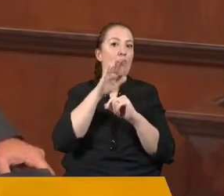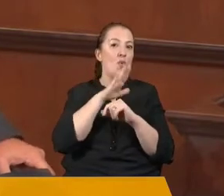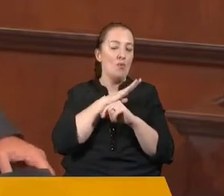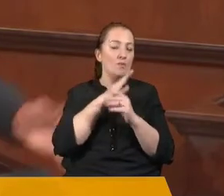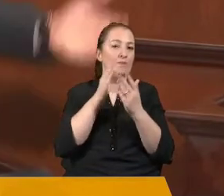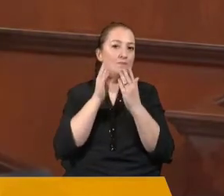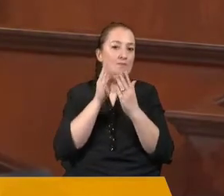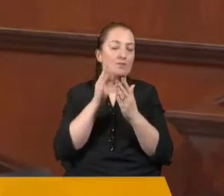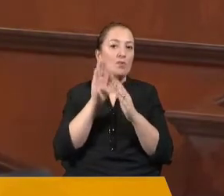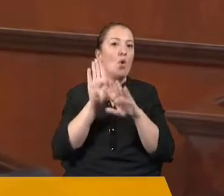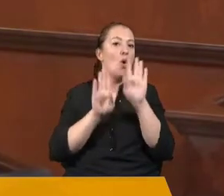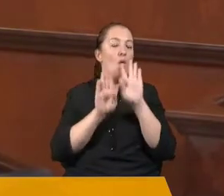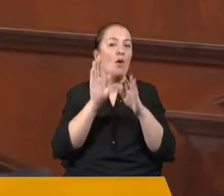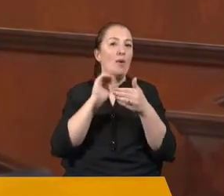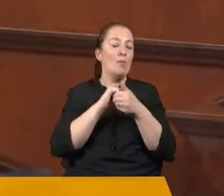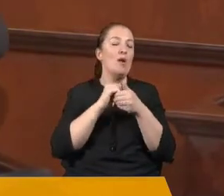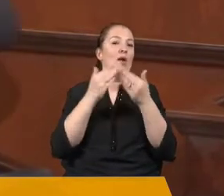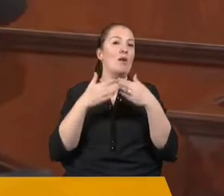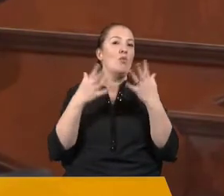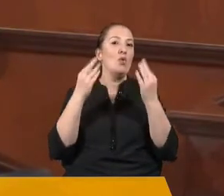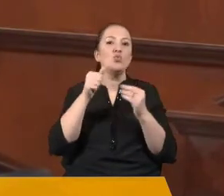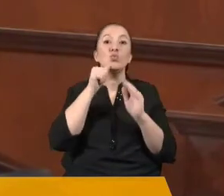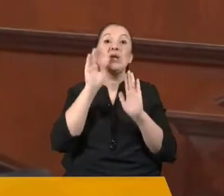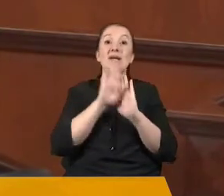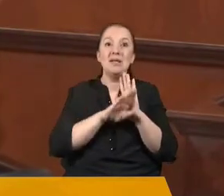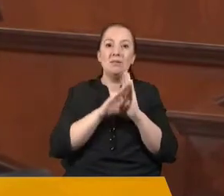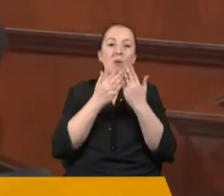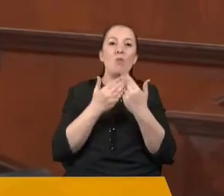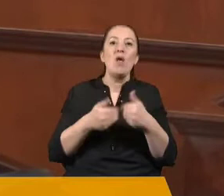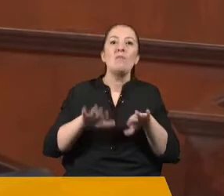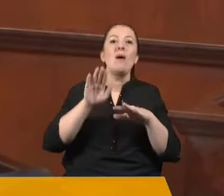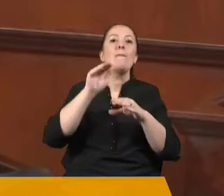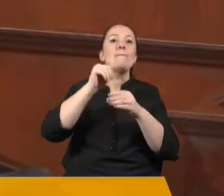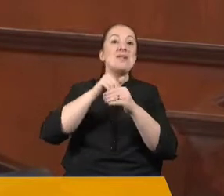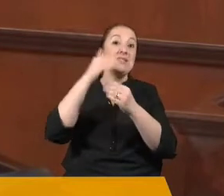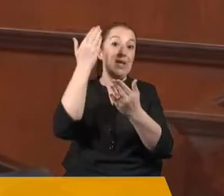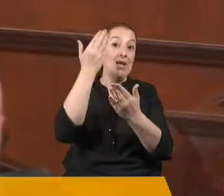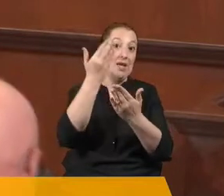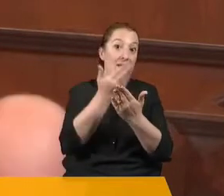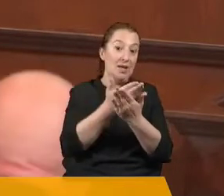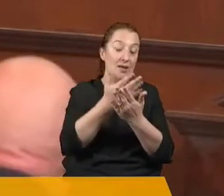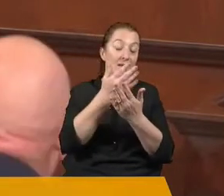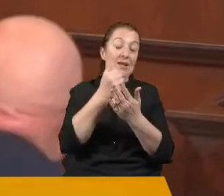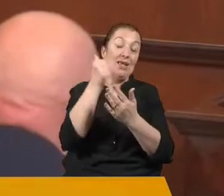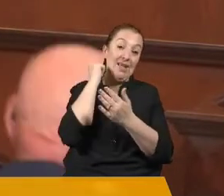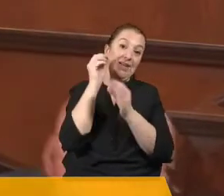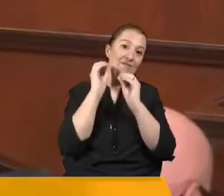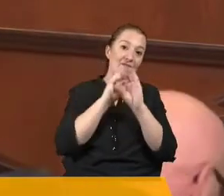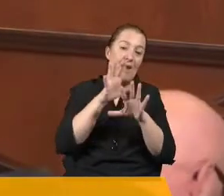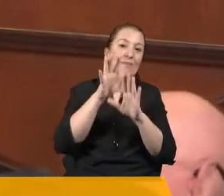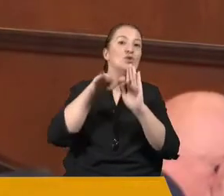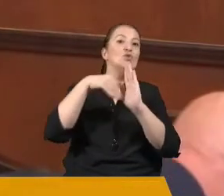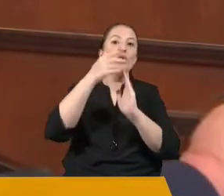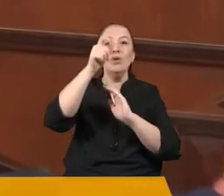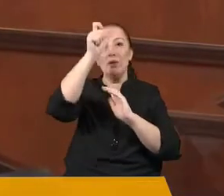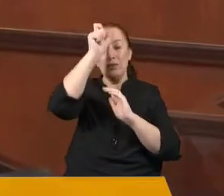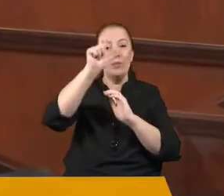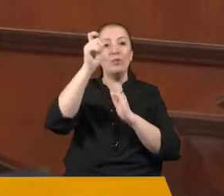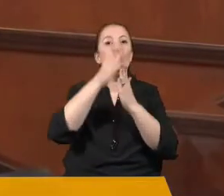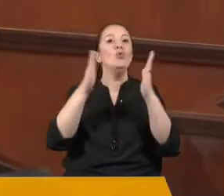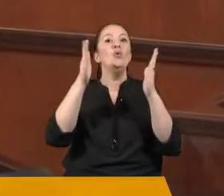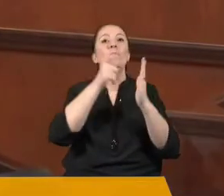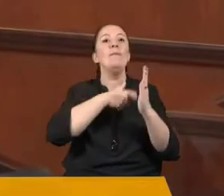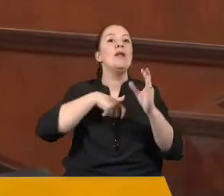Ekrem Bey'in de oy birliğiyle geçen su indirimini veto ederek meclise iade etmesi ve onun akabinde Türkiye Büyük Millet Meclisi'nde bir